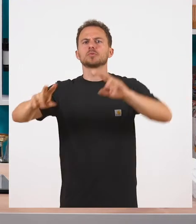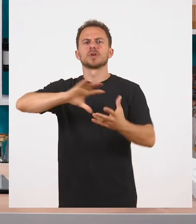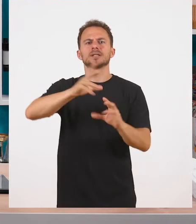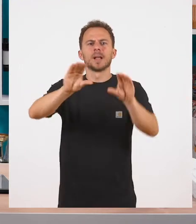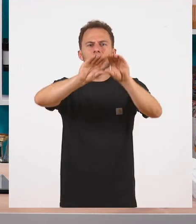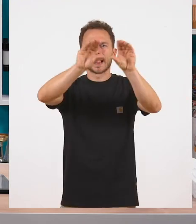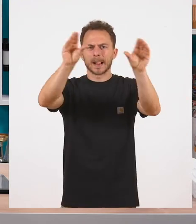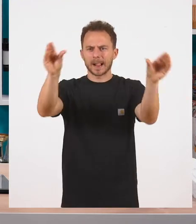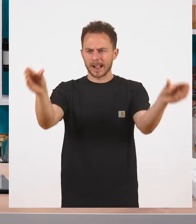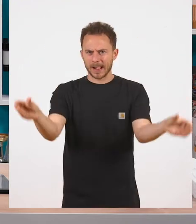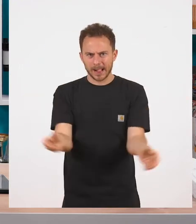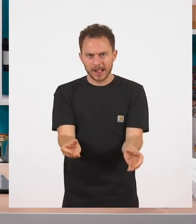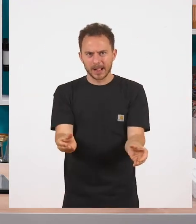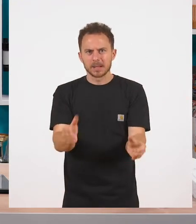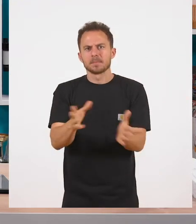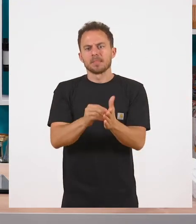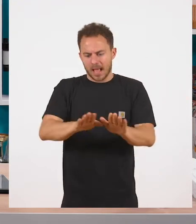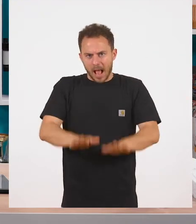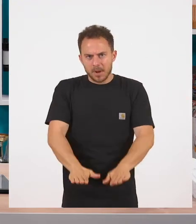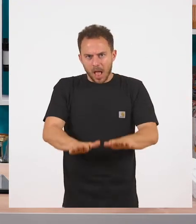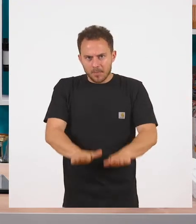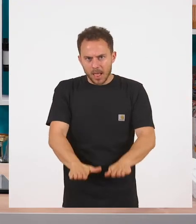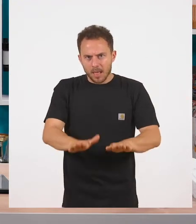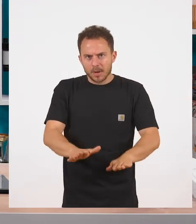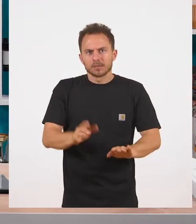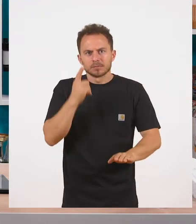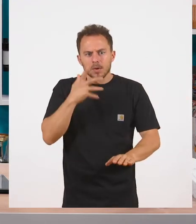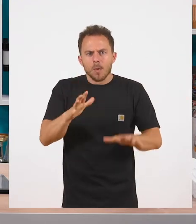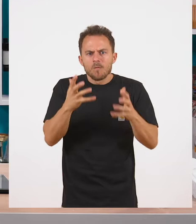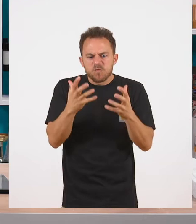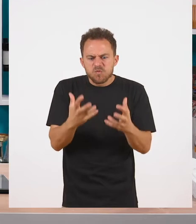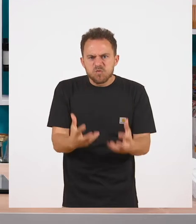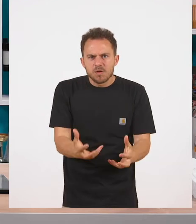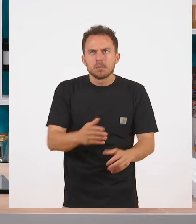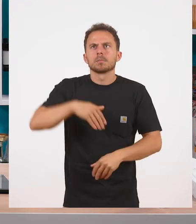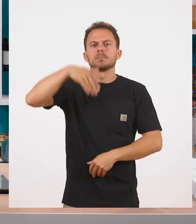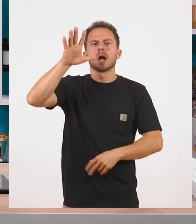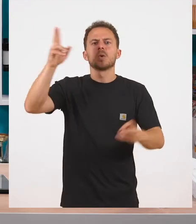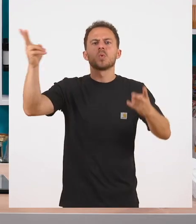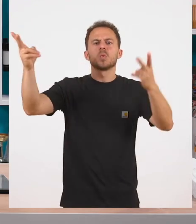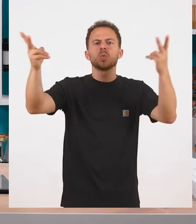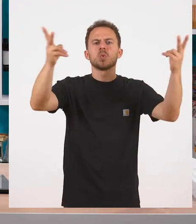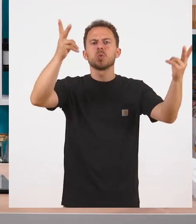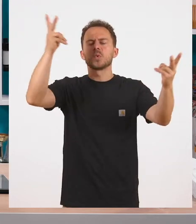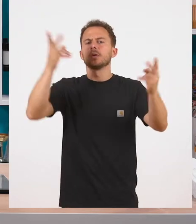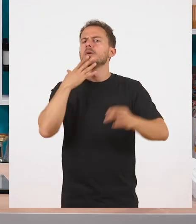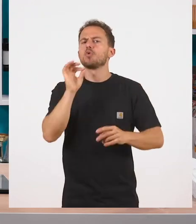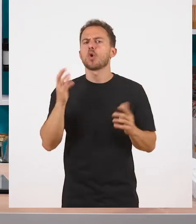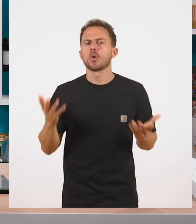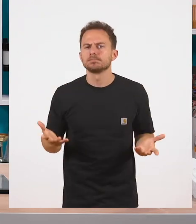ότι κοντά στο έδαφος έχουμε πυκνή ατμόσφαιρα, ενώ πάνω στο βουνό έχουμε πιο αραιή ατμόσφαιρα. Είχαμε πει τι? Για ποιο λόγο έχουμε πυκνή ατμόσφαιρα?